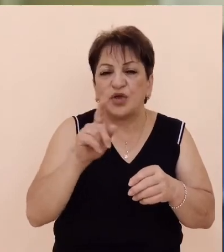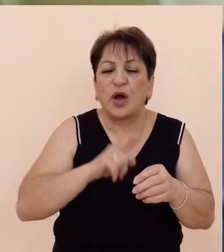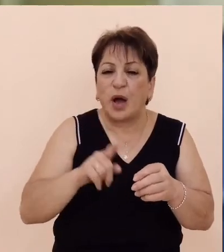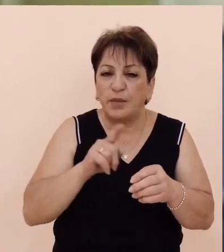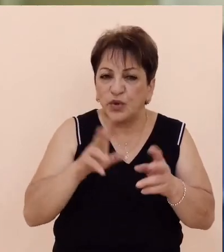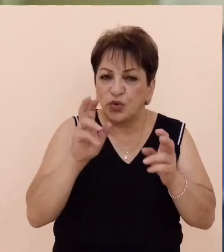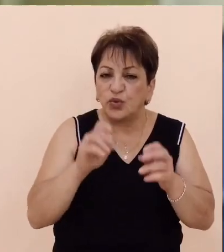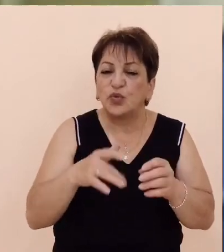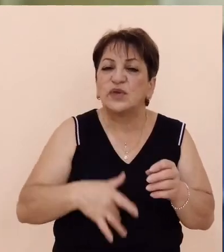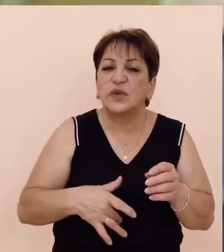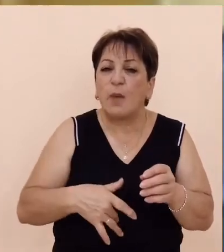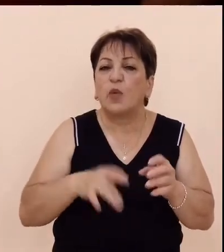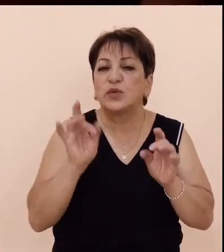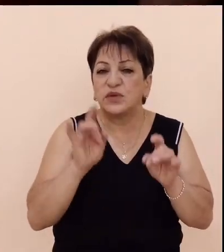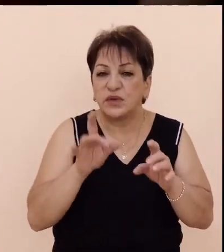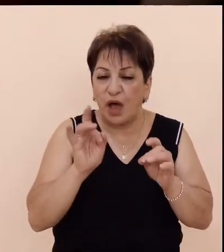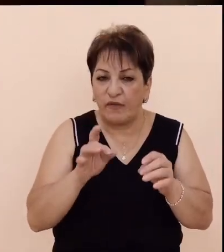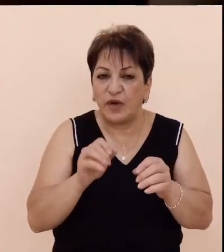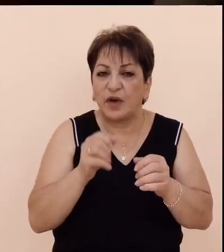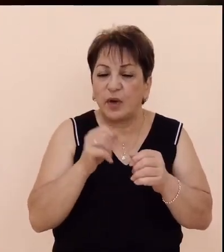և ստամոքսի ցավեր։